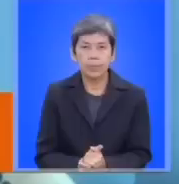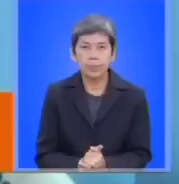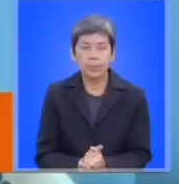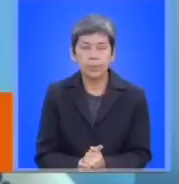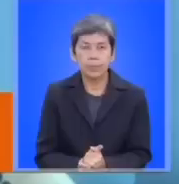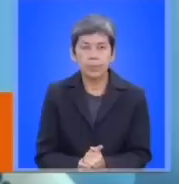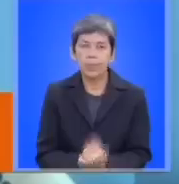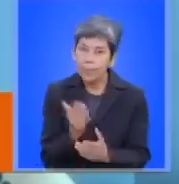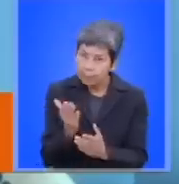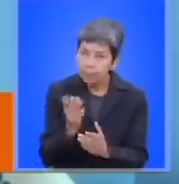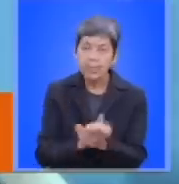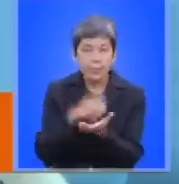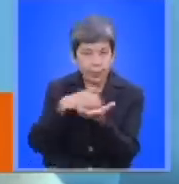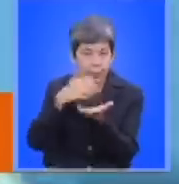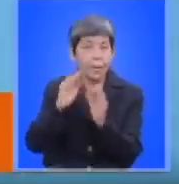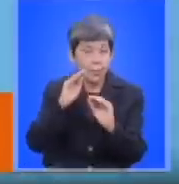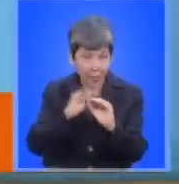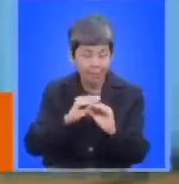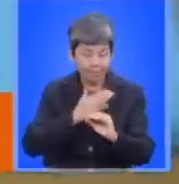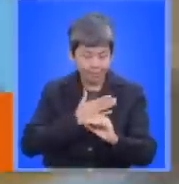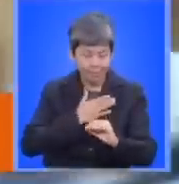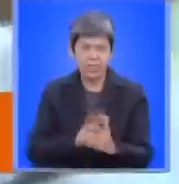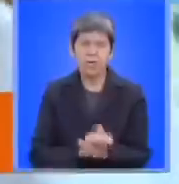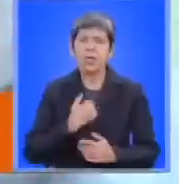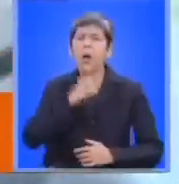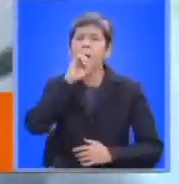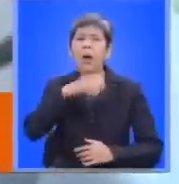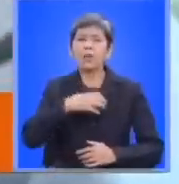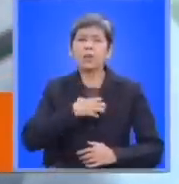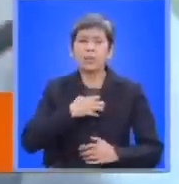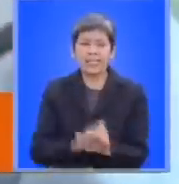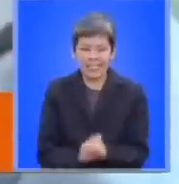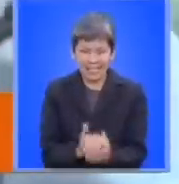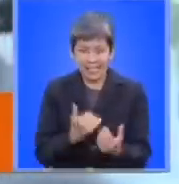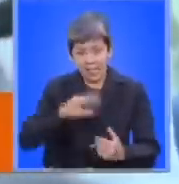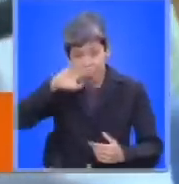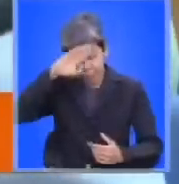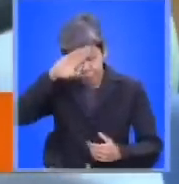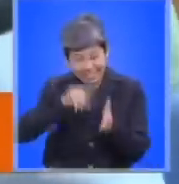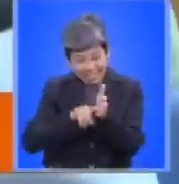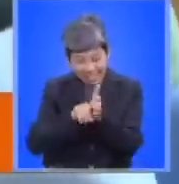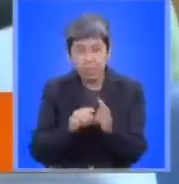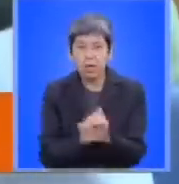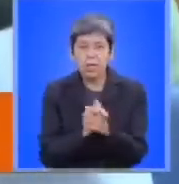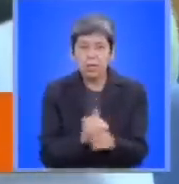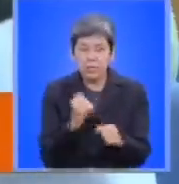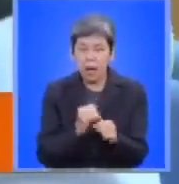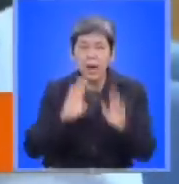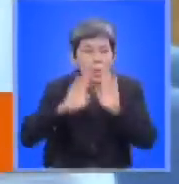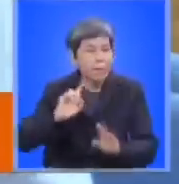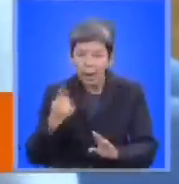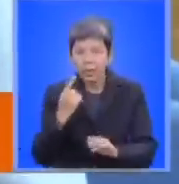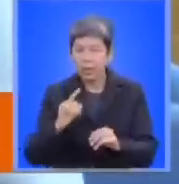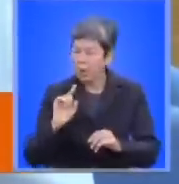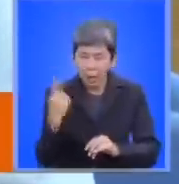ลองขออนุญาตให้ข้อมูลเพิ่มนิดเดียวนะครับว่าต้องขอเรียนอย่างนี้ก่อนว่าเนื่องจากโรคนี้เป็นโรคติดต่ออุบัติใหม่โร